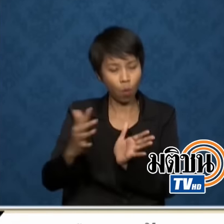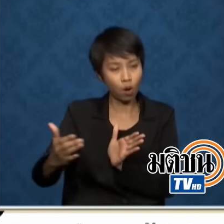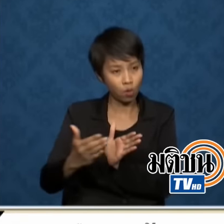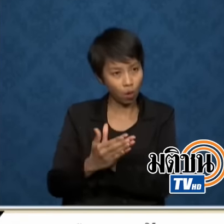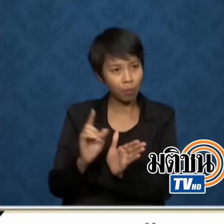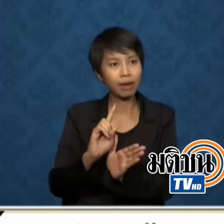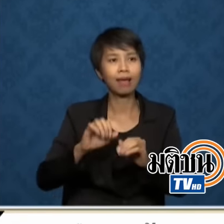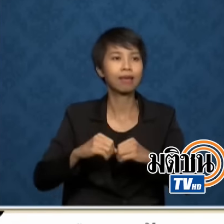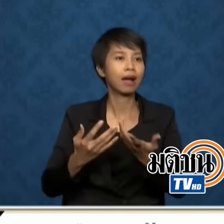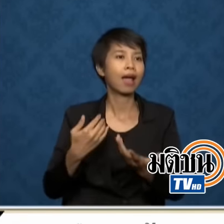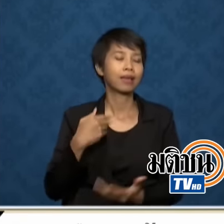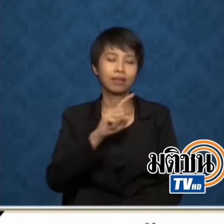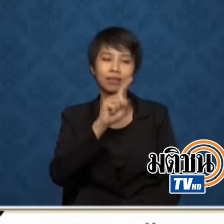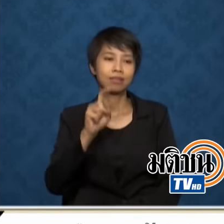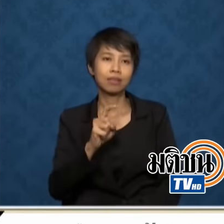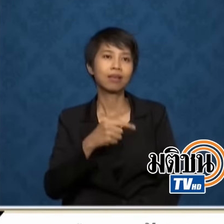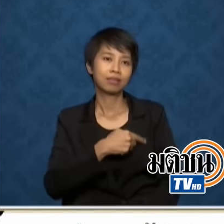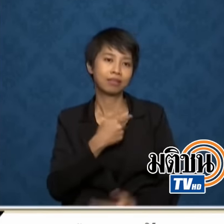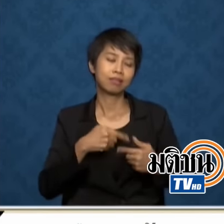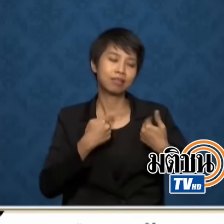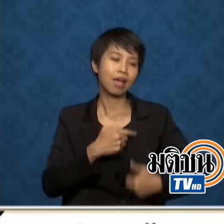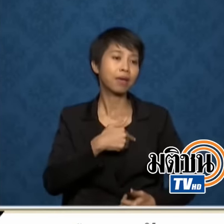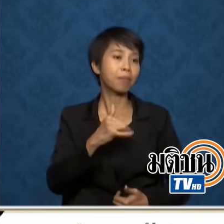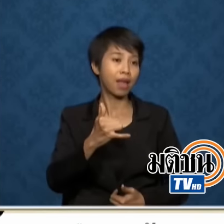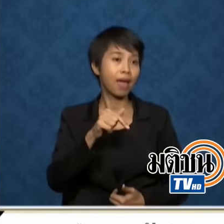อย่างไรไม่แน่ใจค่ะยังรอคำตอบนะคะว่า